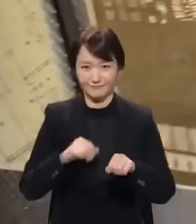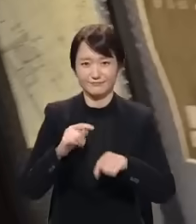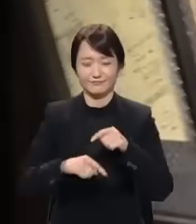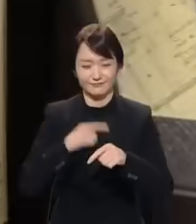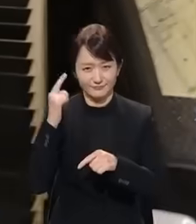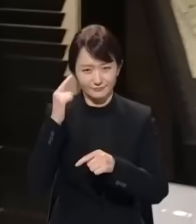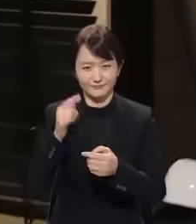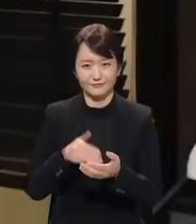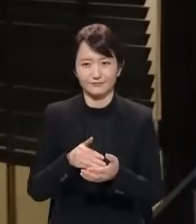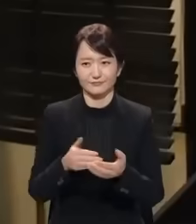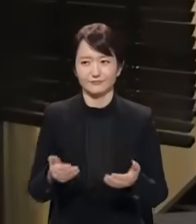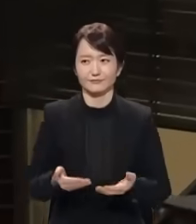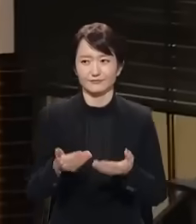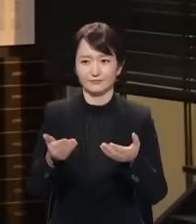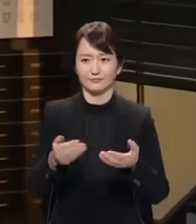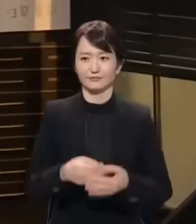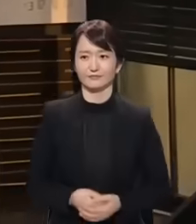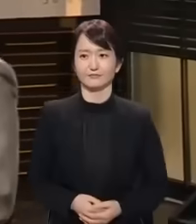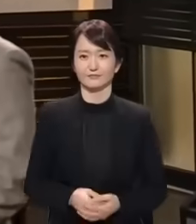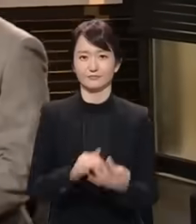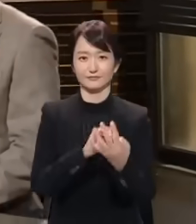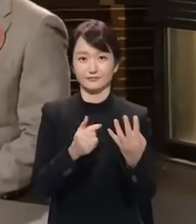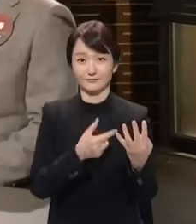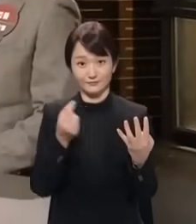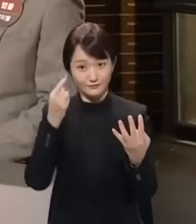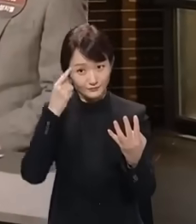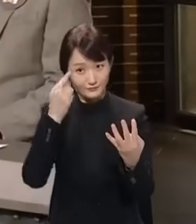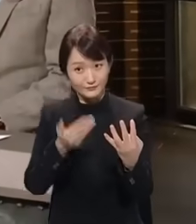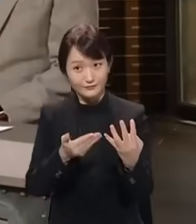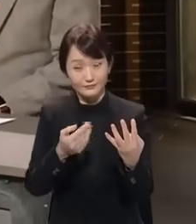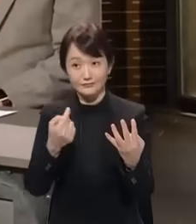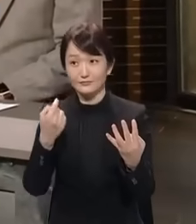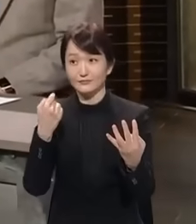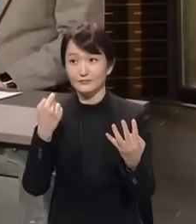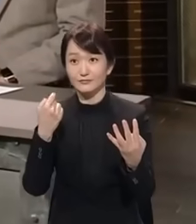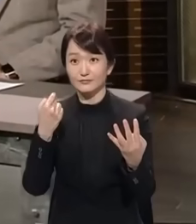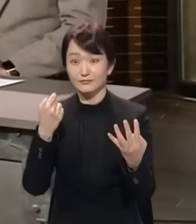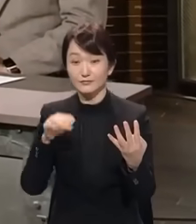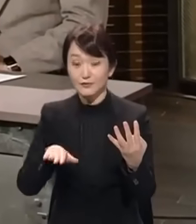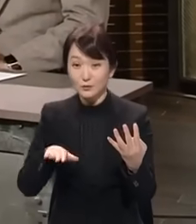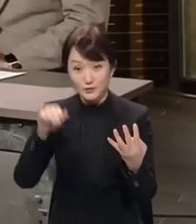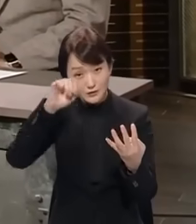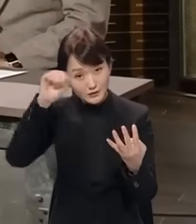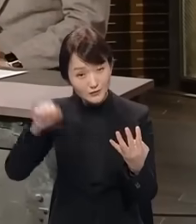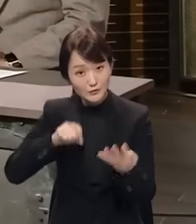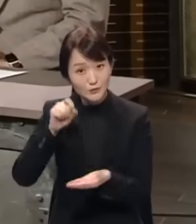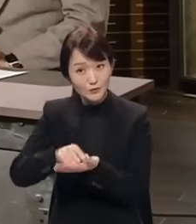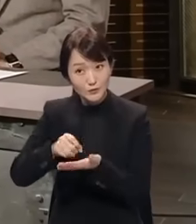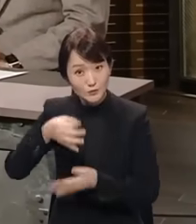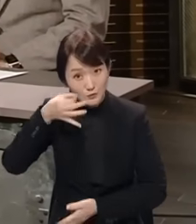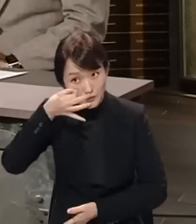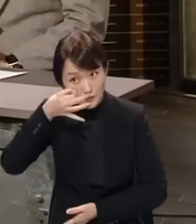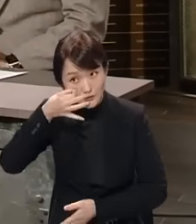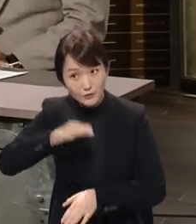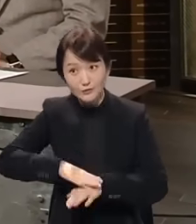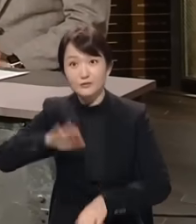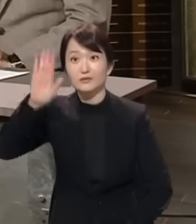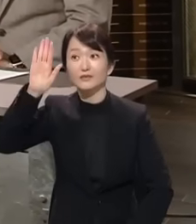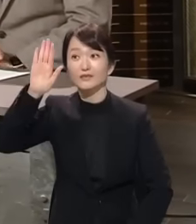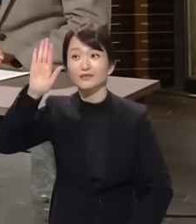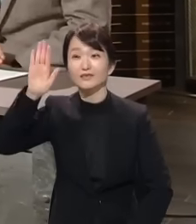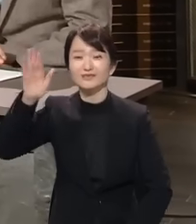뾰로롱! 안녕하십니까? 자, 네 분께 공통 질문 드리겠습니다. 어제, 아니죠. 오늘 새벽에 축구 본 사람 손!